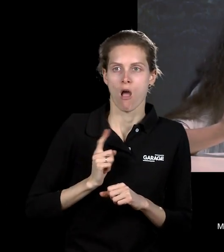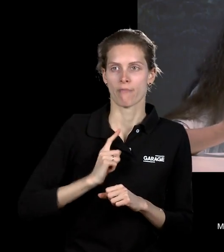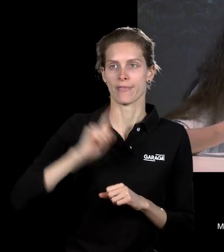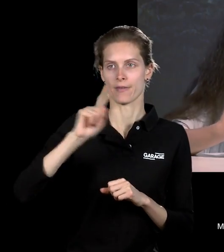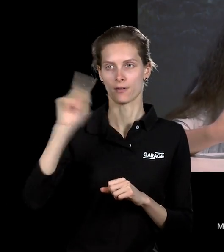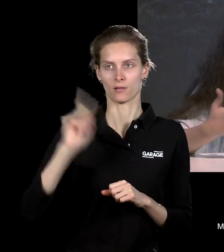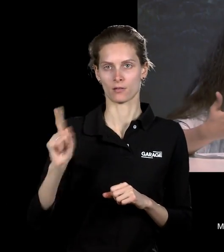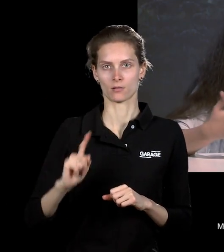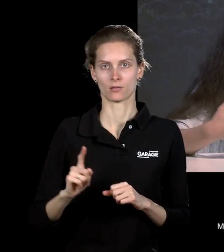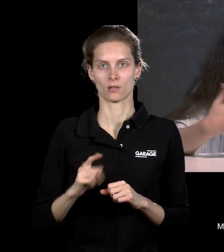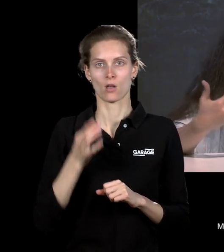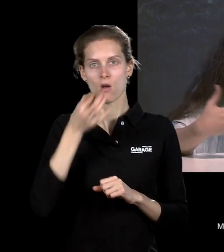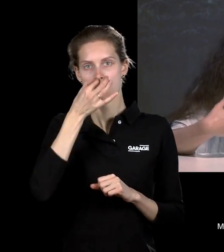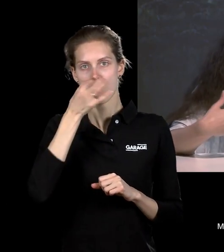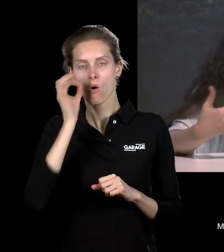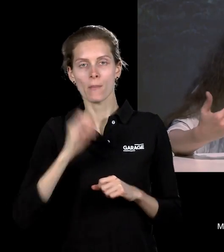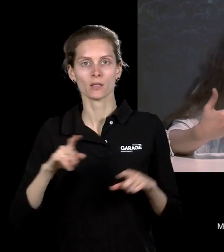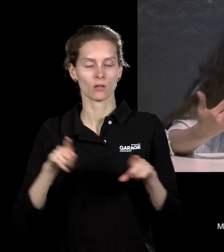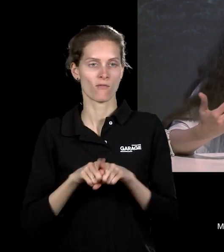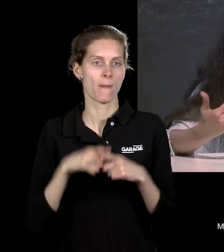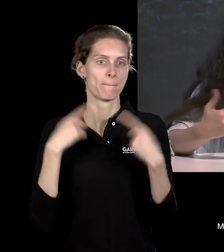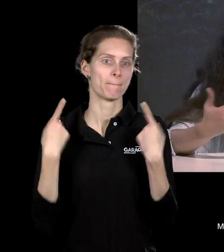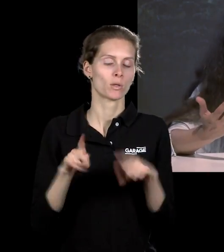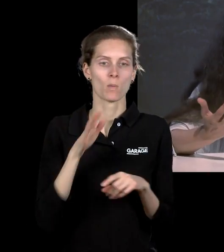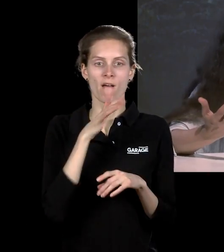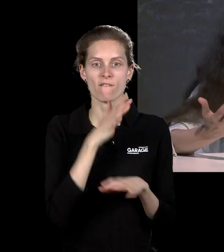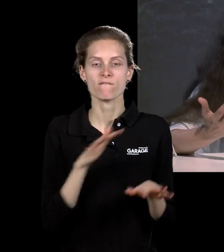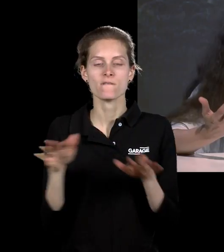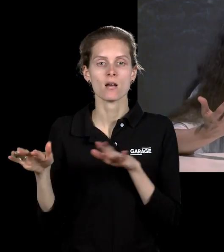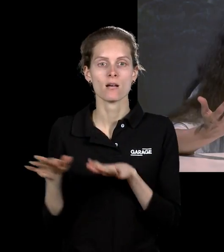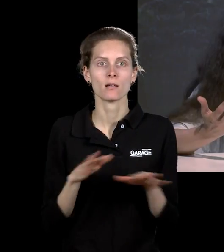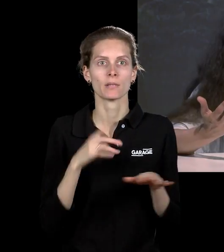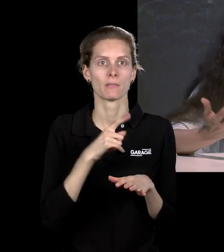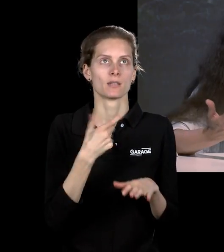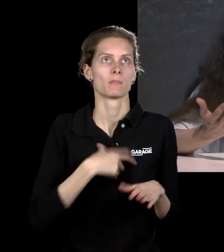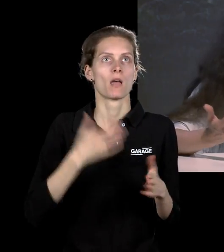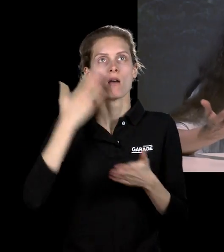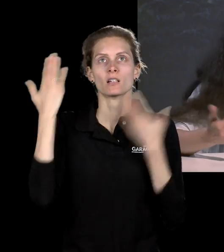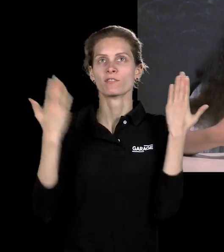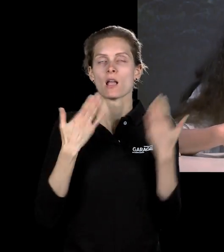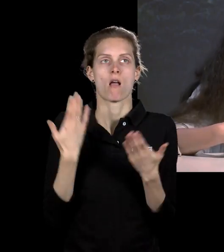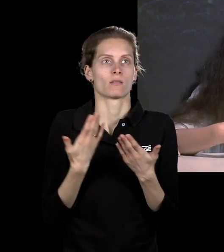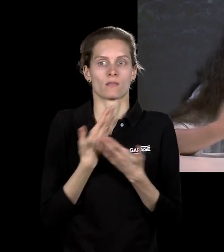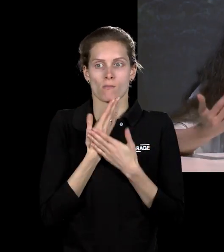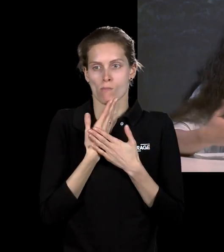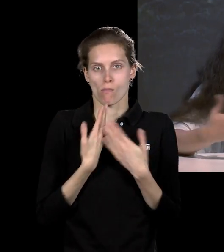месте оказывается, вот этот опыт этого по-другому текущего времени, то, что тебе нечем себя развлекать, у тебя нет